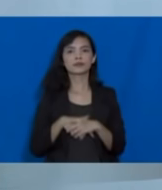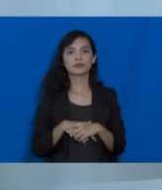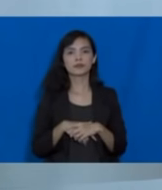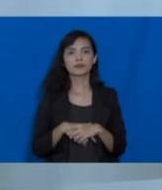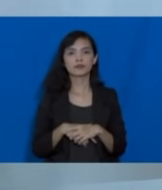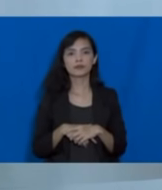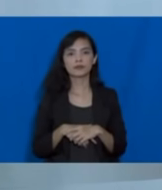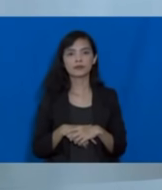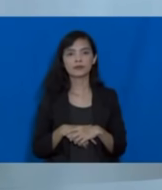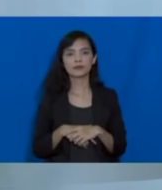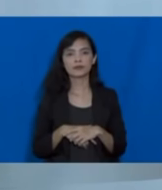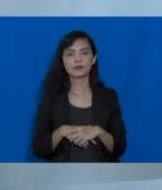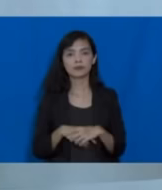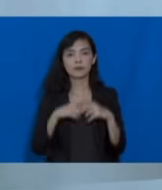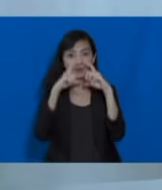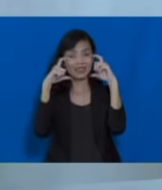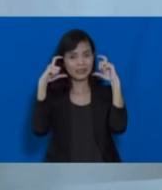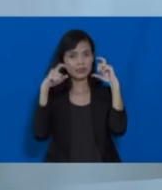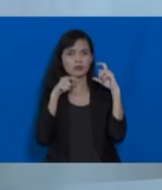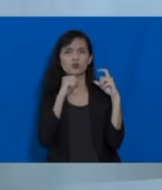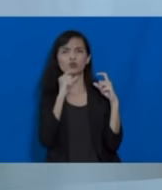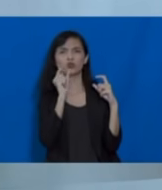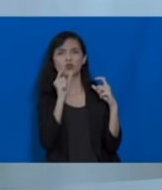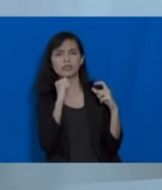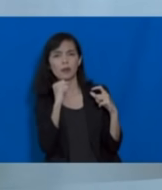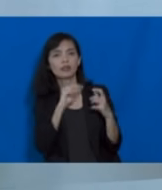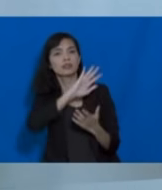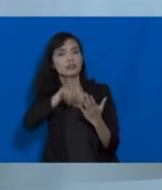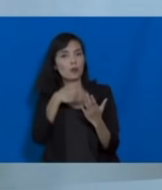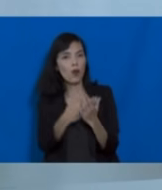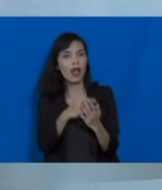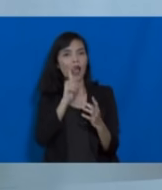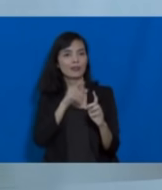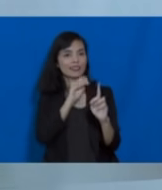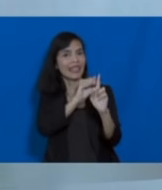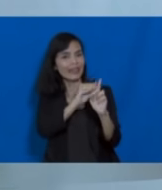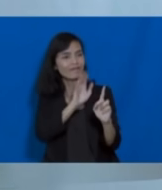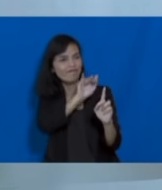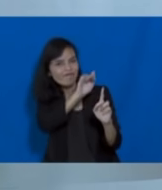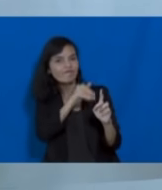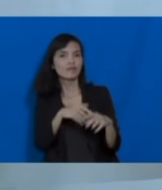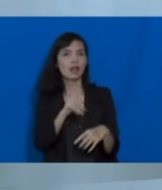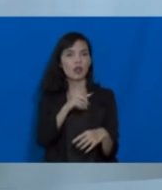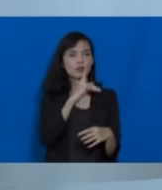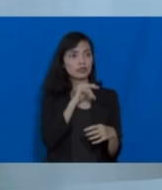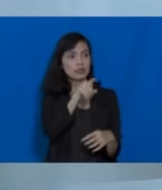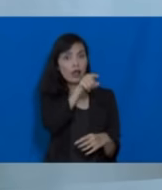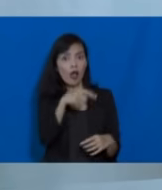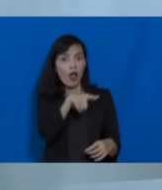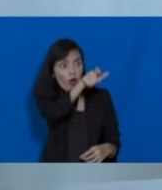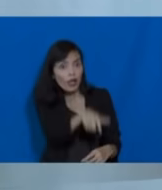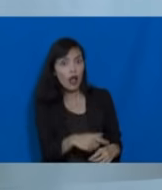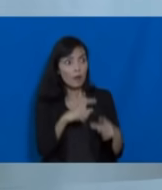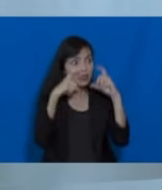masker untuk semua Hai saling mengingatkan manakala ada yang tidak menggunakan